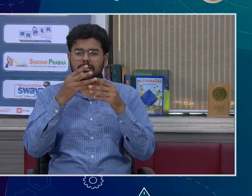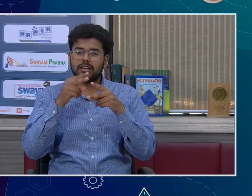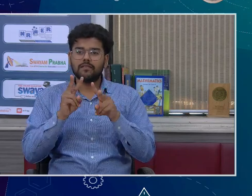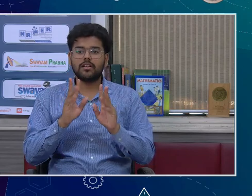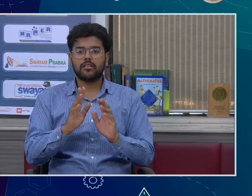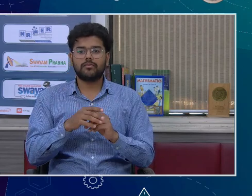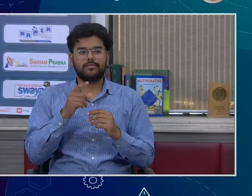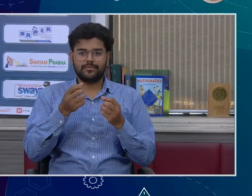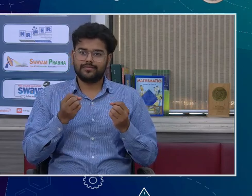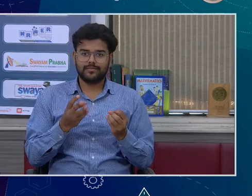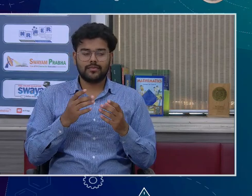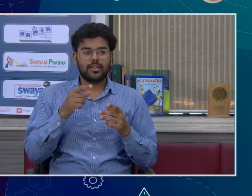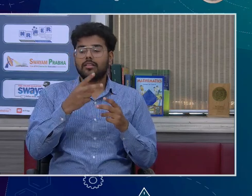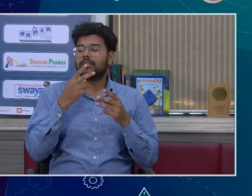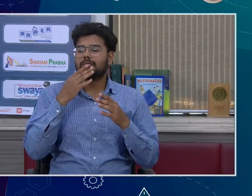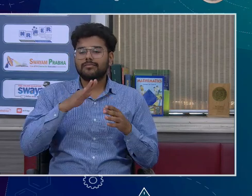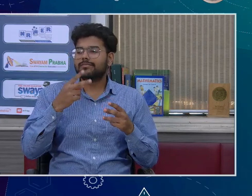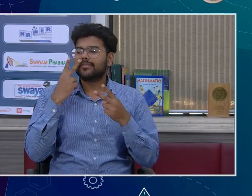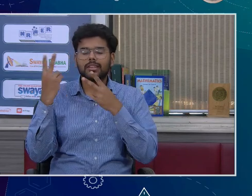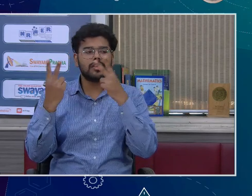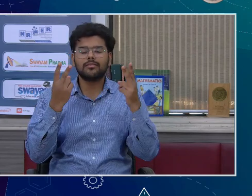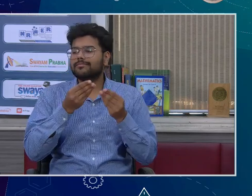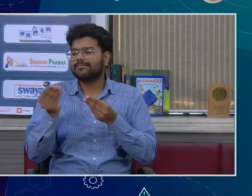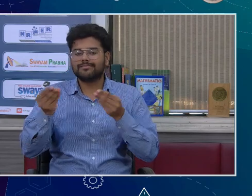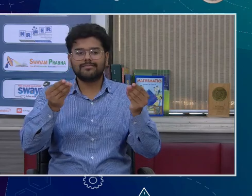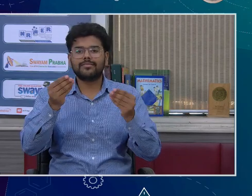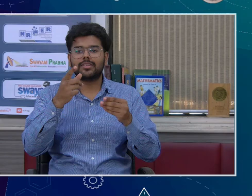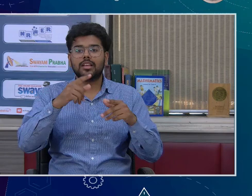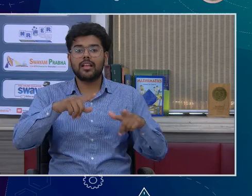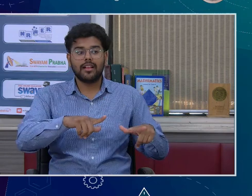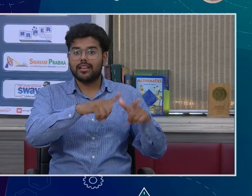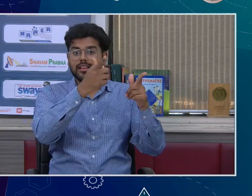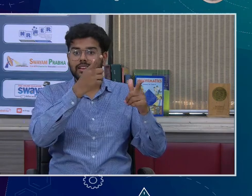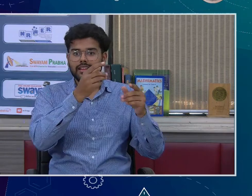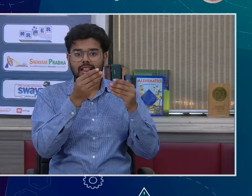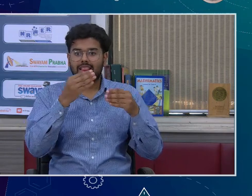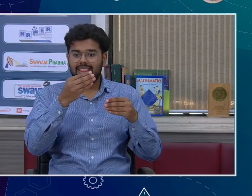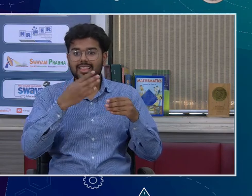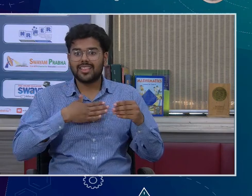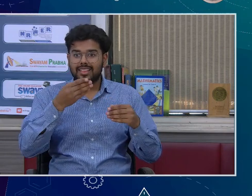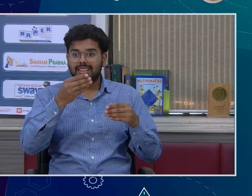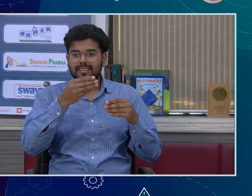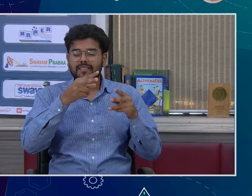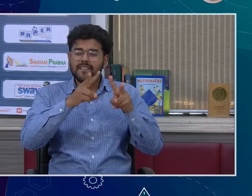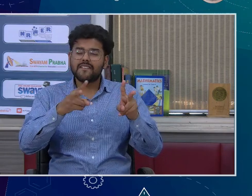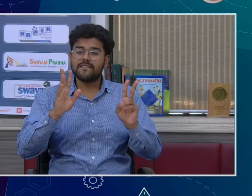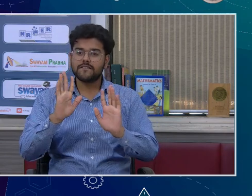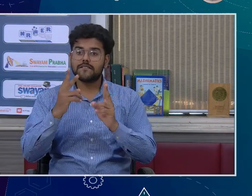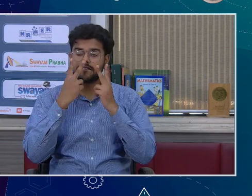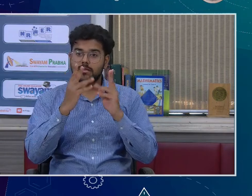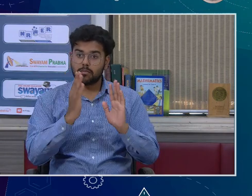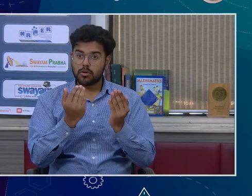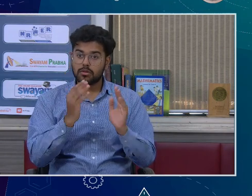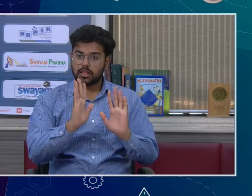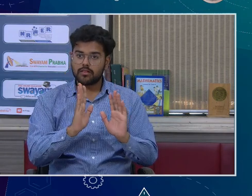देखो हमारे आसपास अगर आप देखेंगे तो आपको अलग-अलग तरह के पत्ते दिखाई देंगे. ना ये मेरे पास है